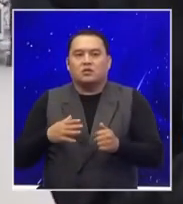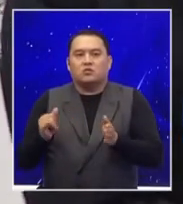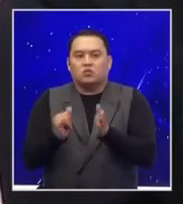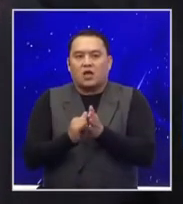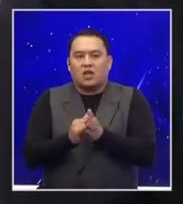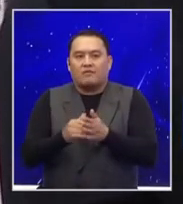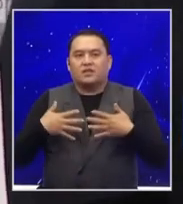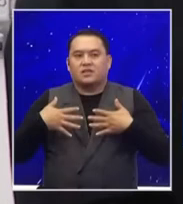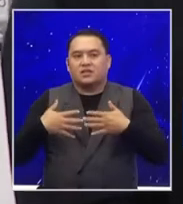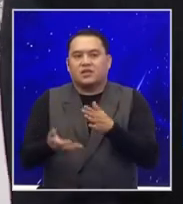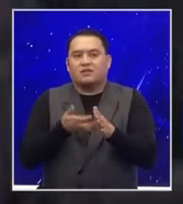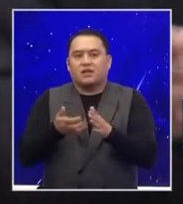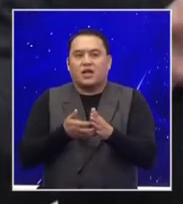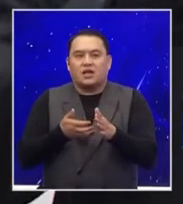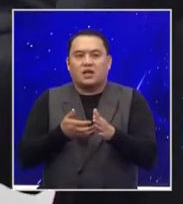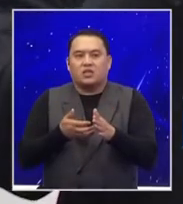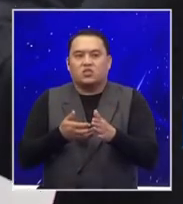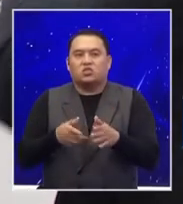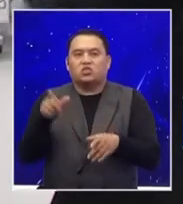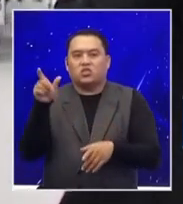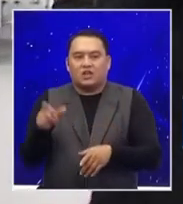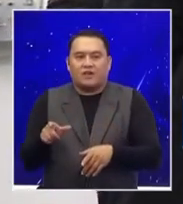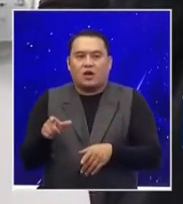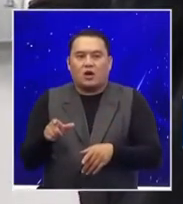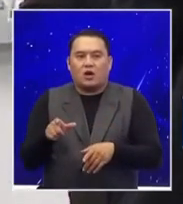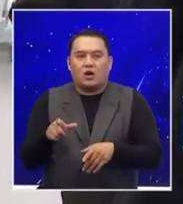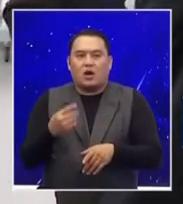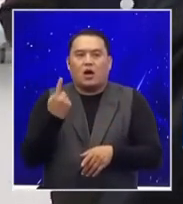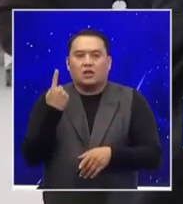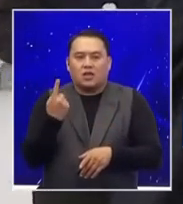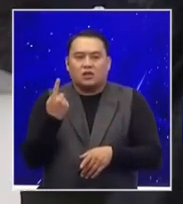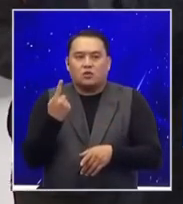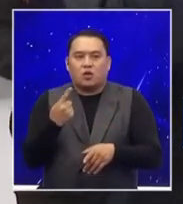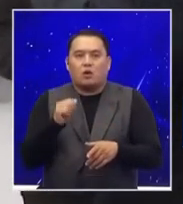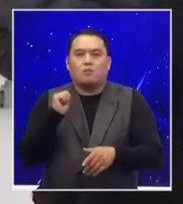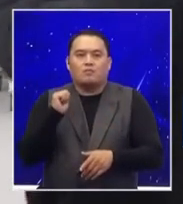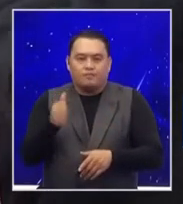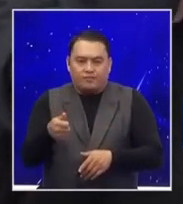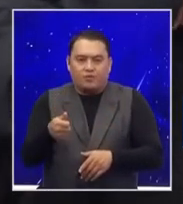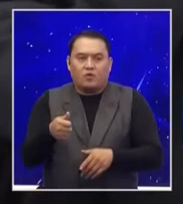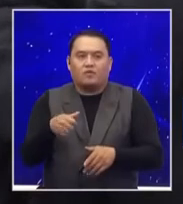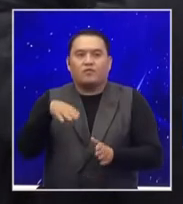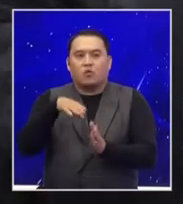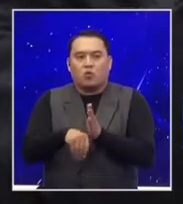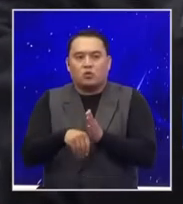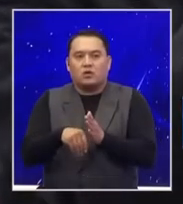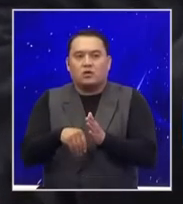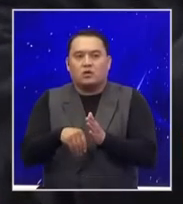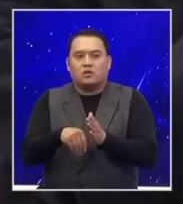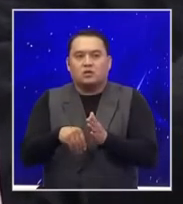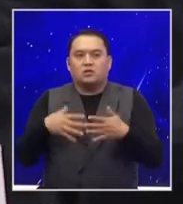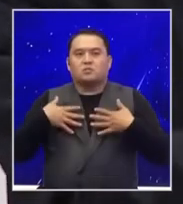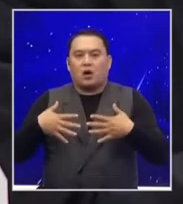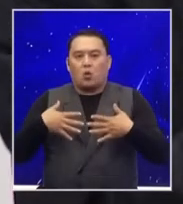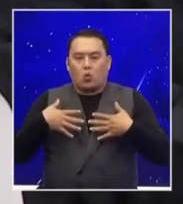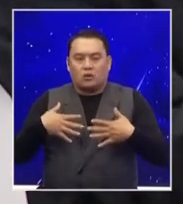эти, которые не хватало. А сейчас человек лежит, вот оттуда подключил. И человек в нос сюда и дышит